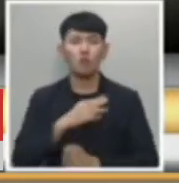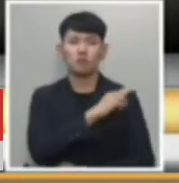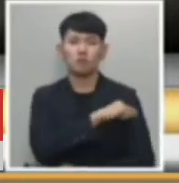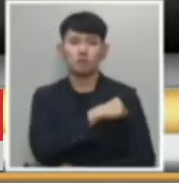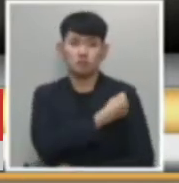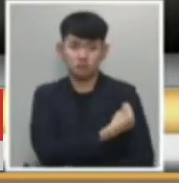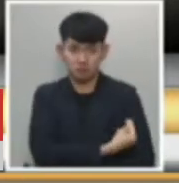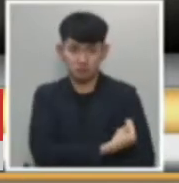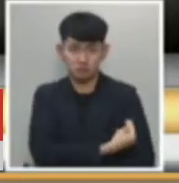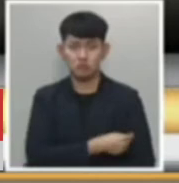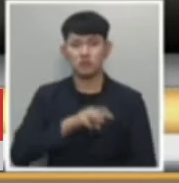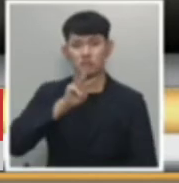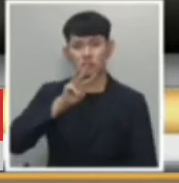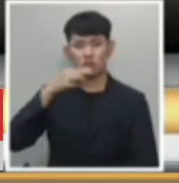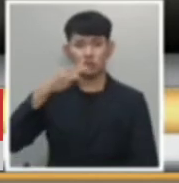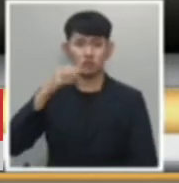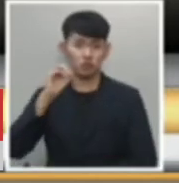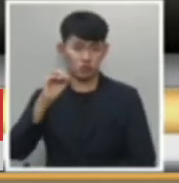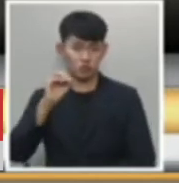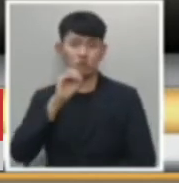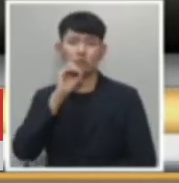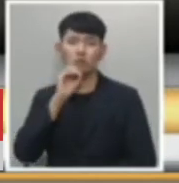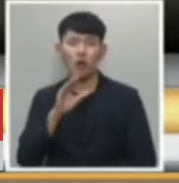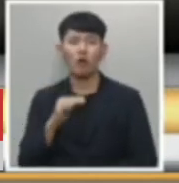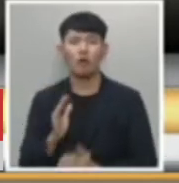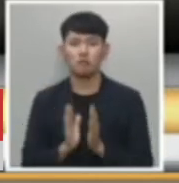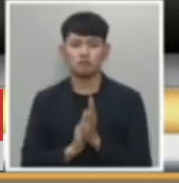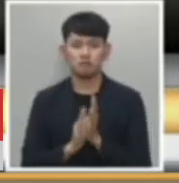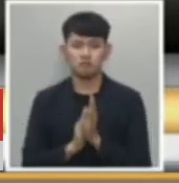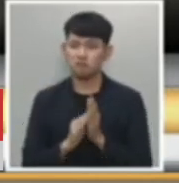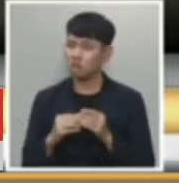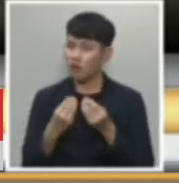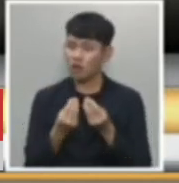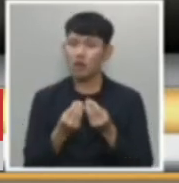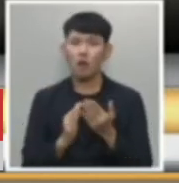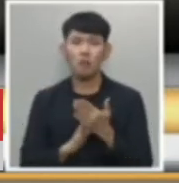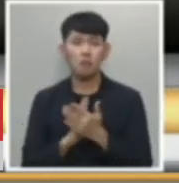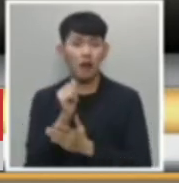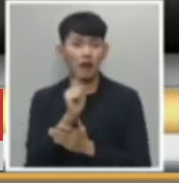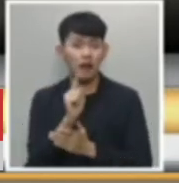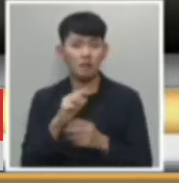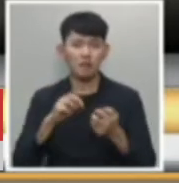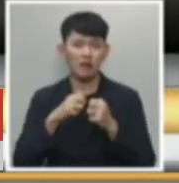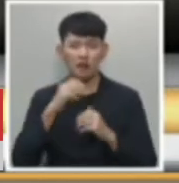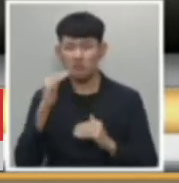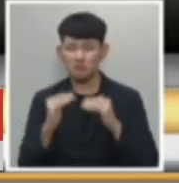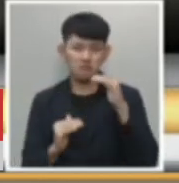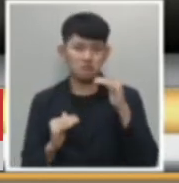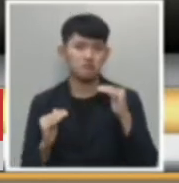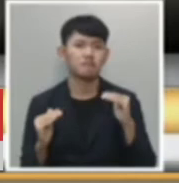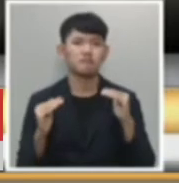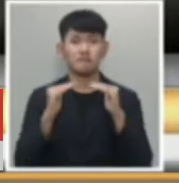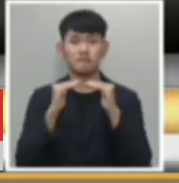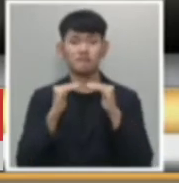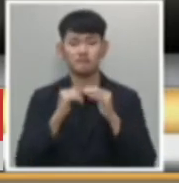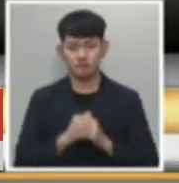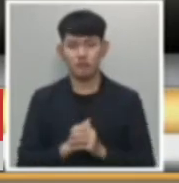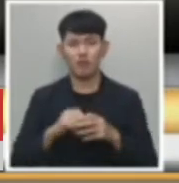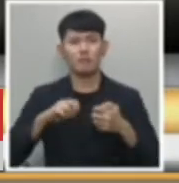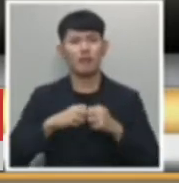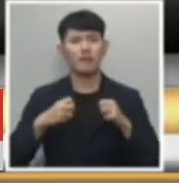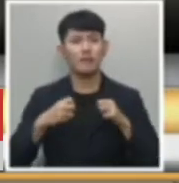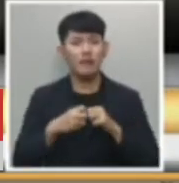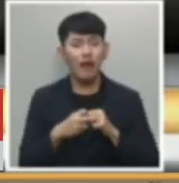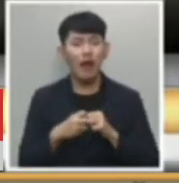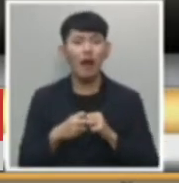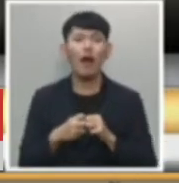WHO นะครับได้บอกว่าเราประสบความสำเร็จอะไรบ้างนะครับ1คือลดความเหลื่อมล้ำนะครับ2คือลดปัญหาความล้ม